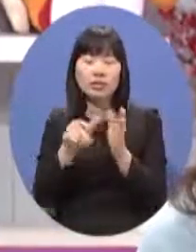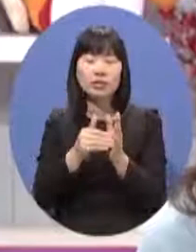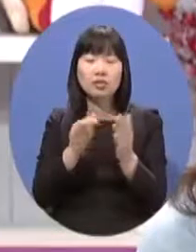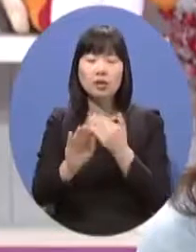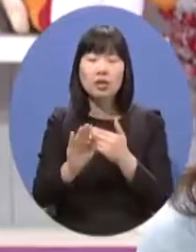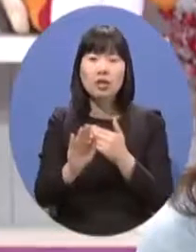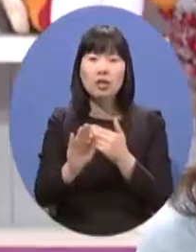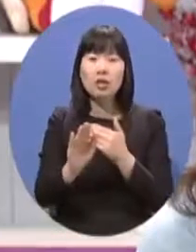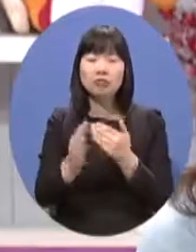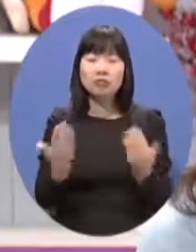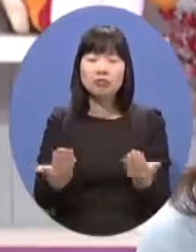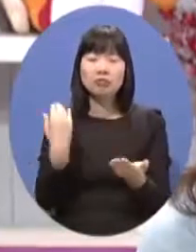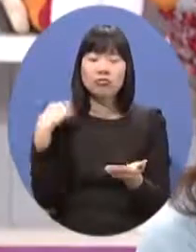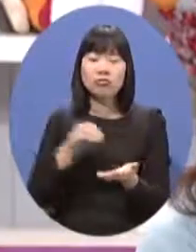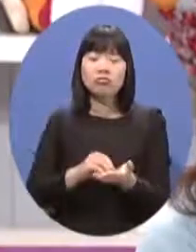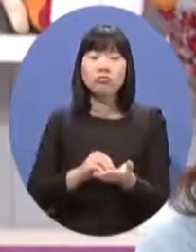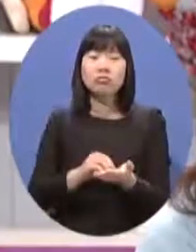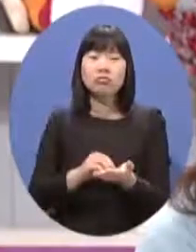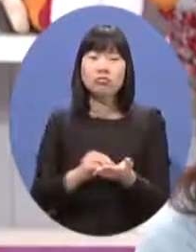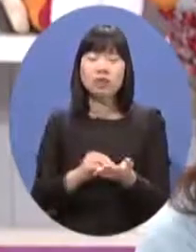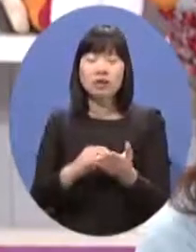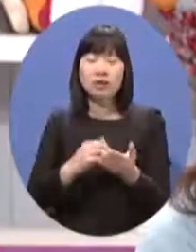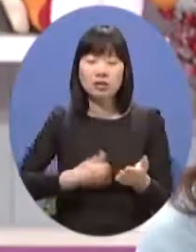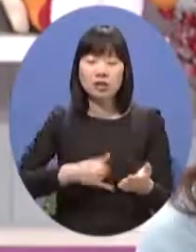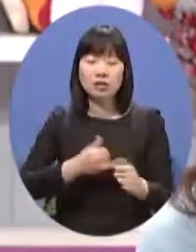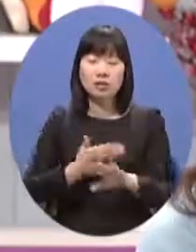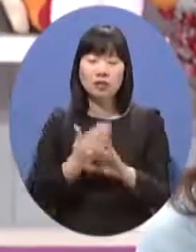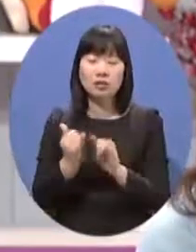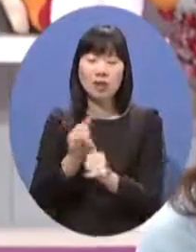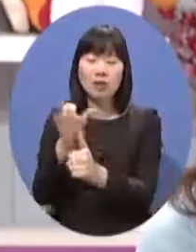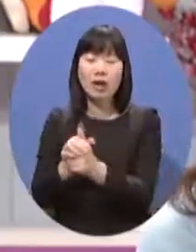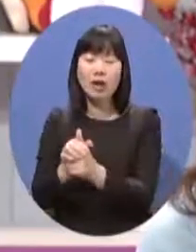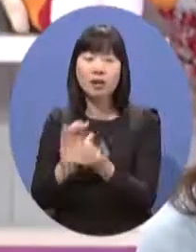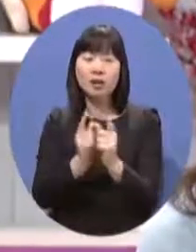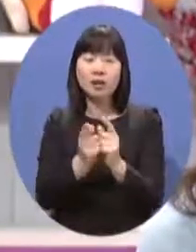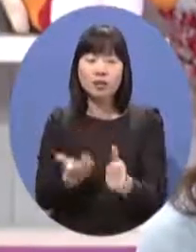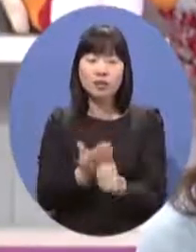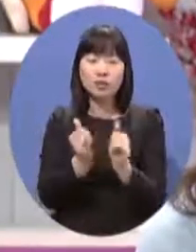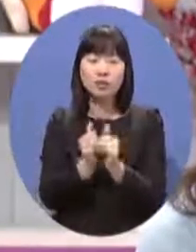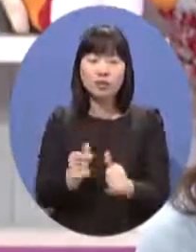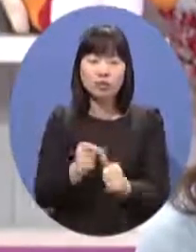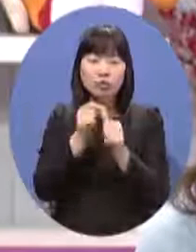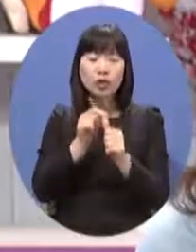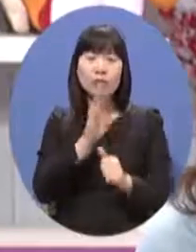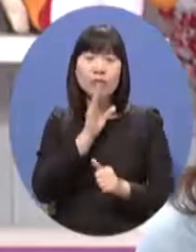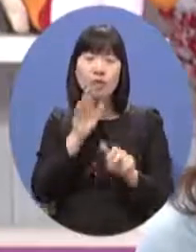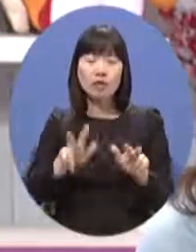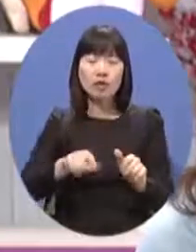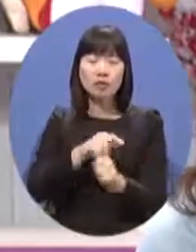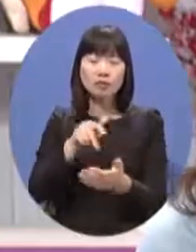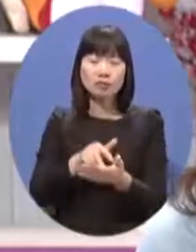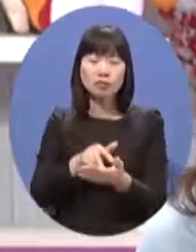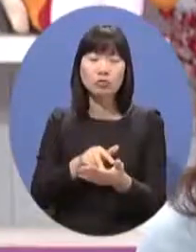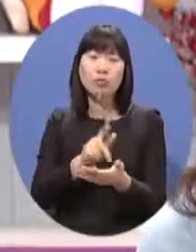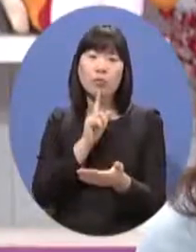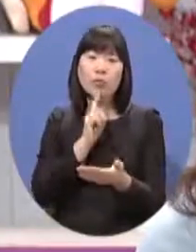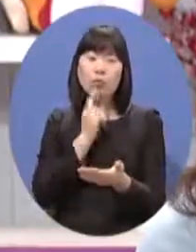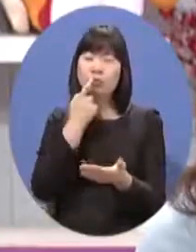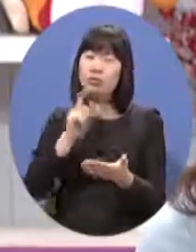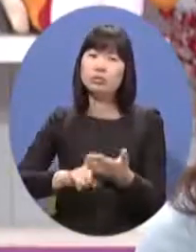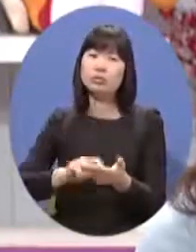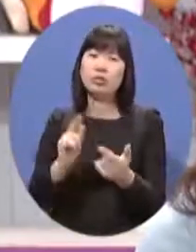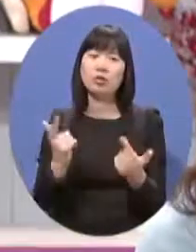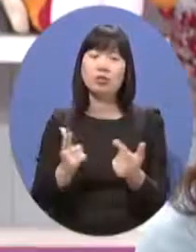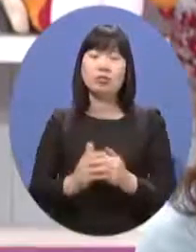복귀를 해야 되는데 맞아요. 그럴 경우 아이는 남의 손에 맡기거나 어떻게 대리 양육자를 구해야 되는데 현실적으로 말해요. 그게 쉽지는